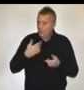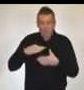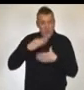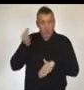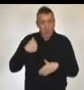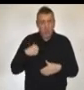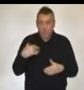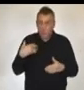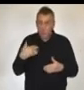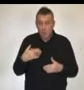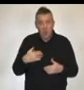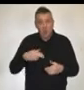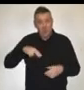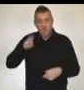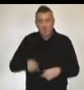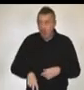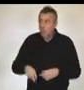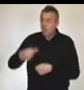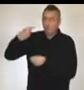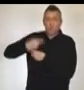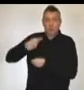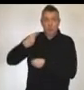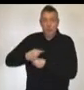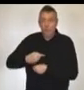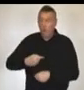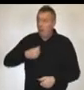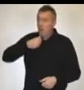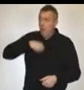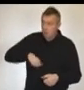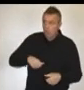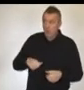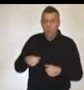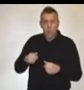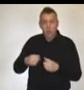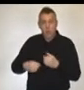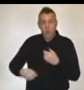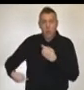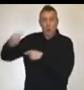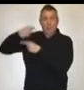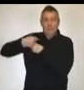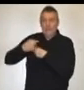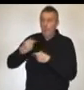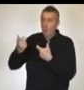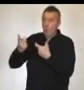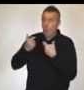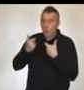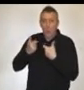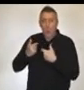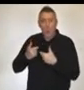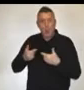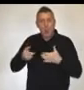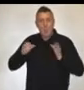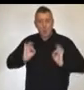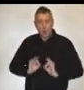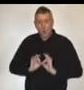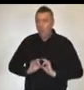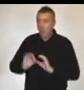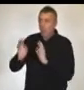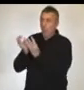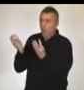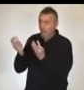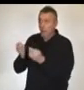faible, sommés de la part déjà de l'autorité de contrôle prudentiel et également par la Cour des comptes